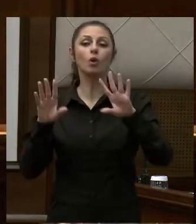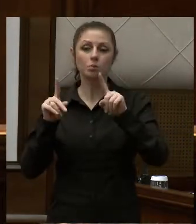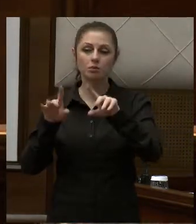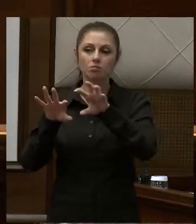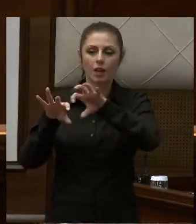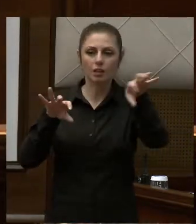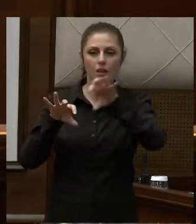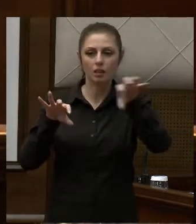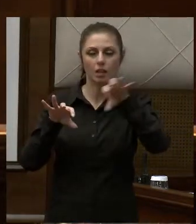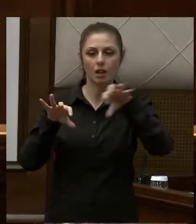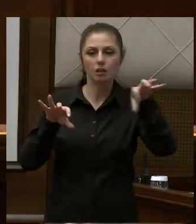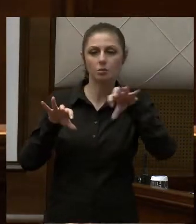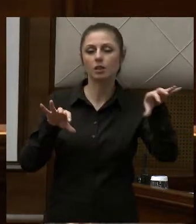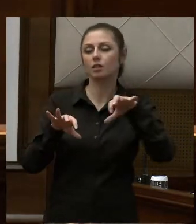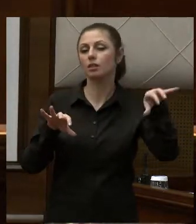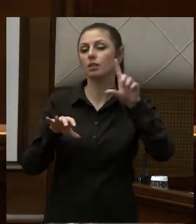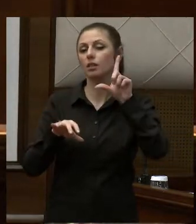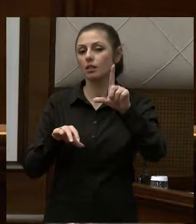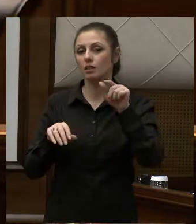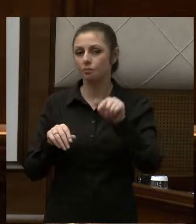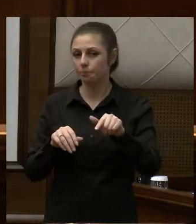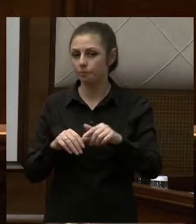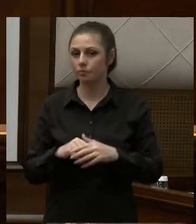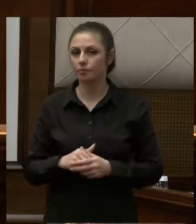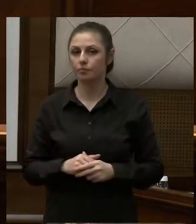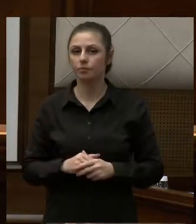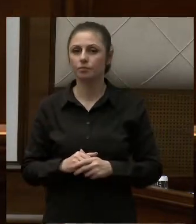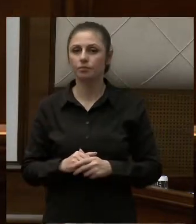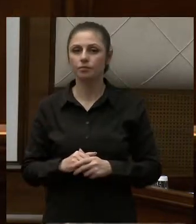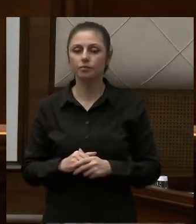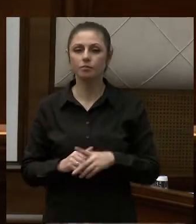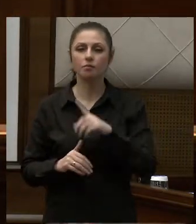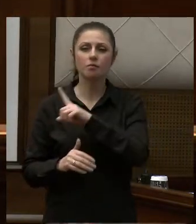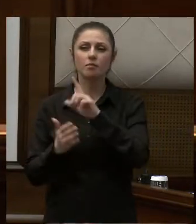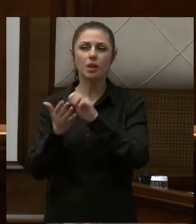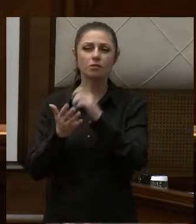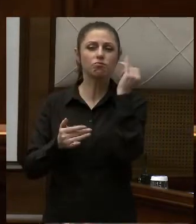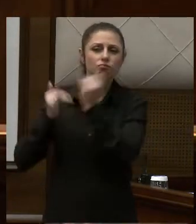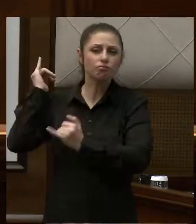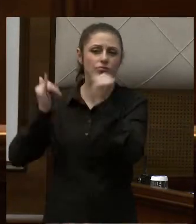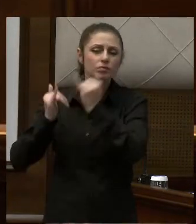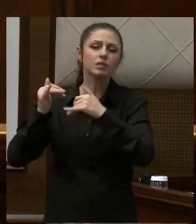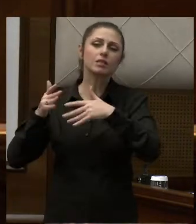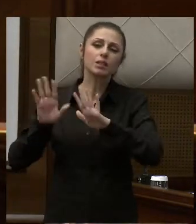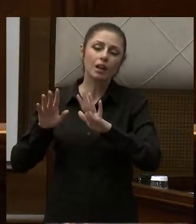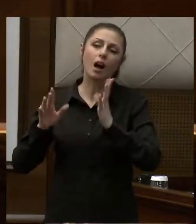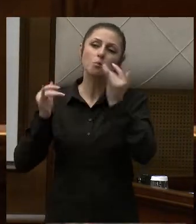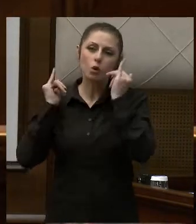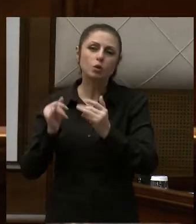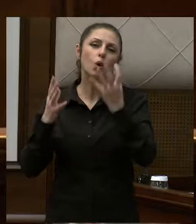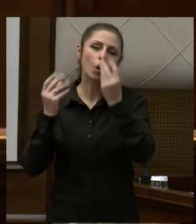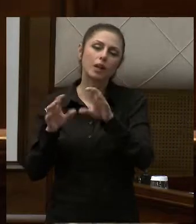yüklen, sadece Cumhurbaşkanı'na, Başbakan'a, Belediye Başkanı'na yüklen. Vay efendim basın mensubu şuydu, basın mensubu buydu. Tetikçi